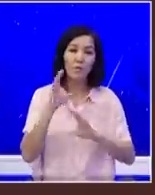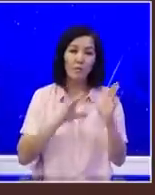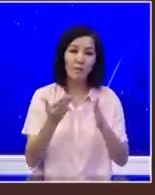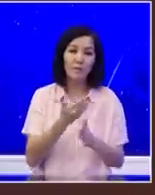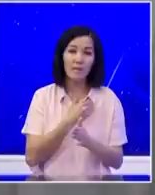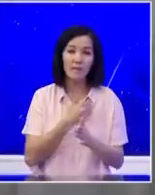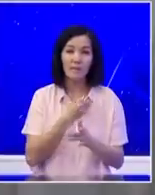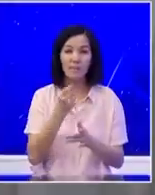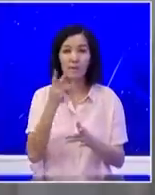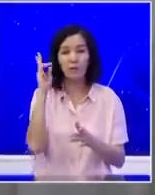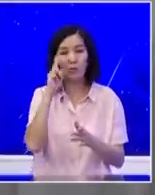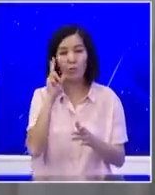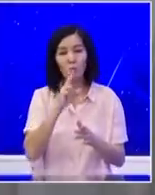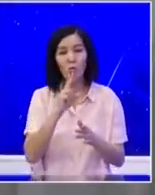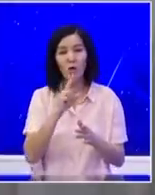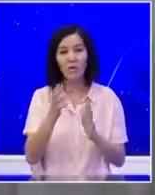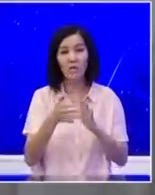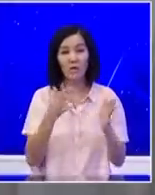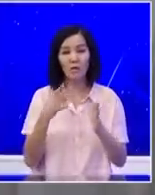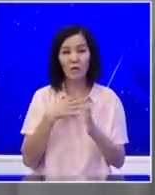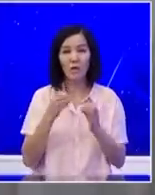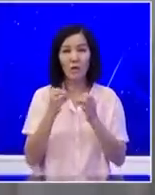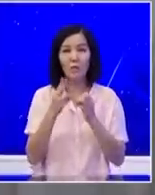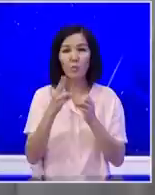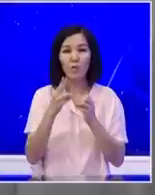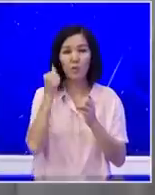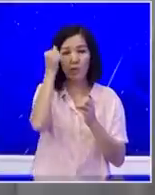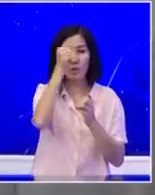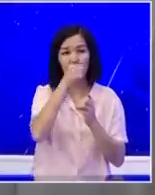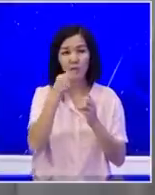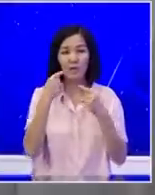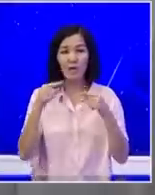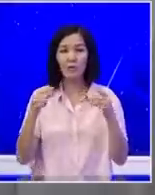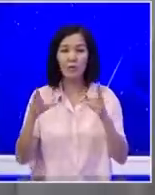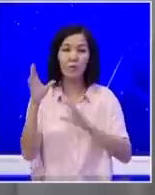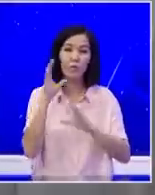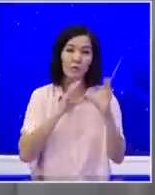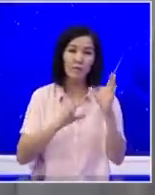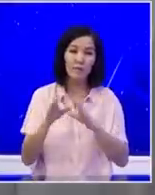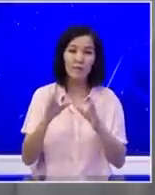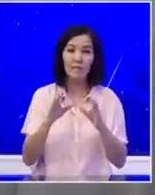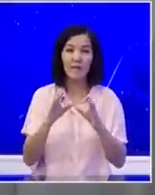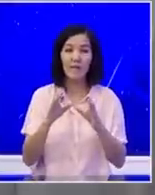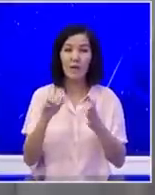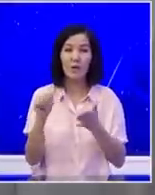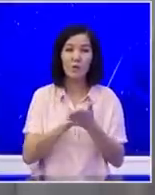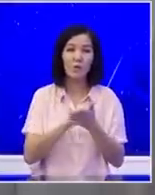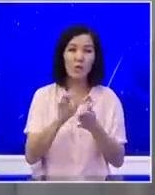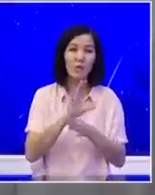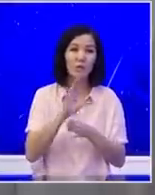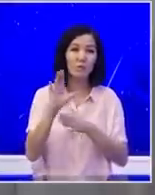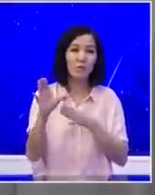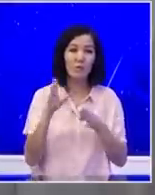шақырды. Біз осы 12-ші жыл бойы әртүрлі университеттерге тапсырып көріп, документтерімізді жіберген